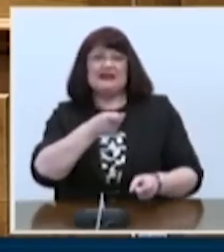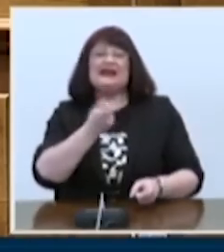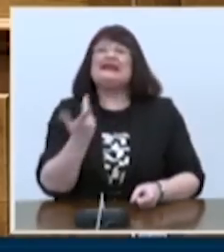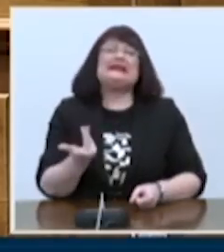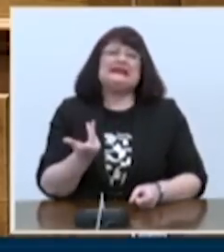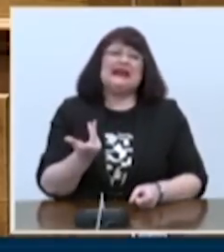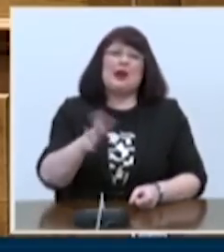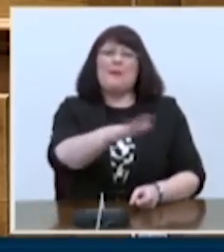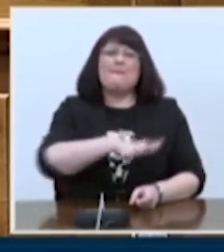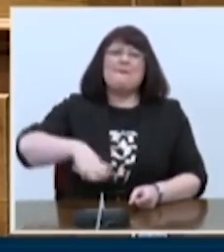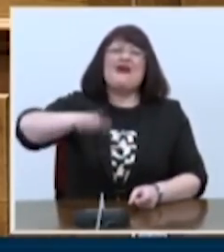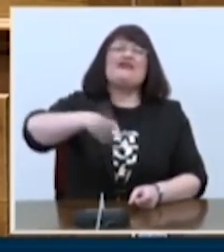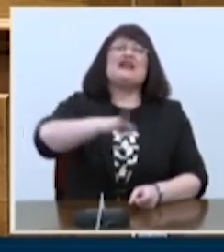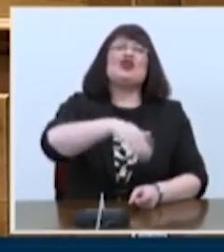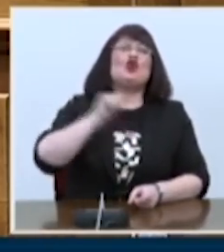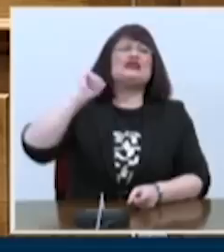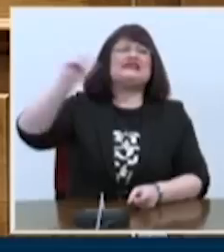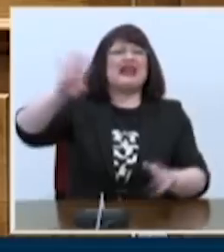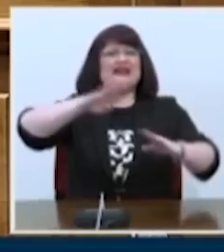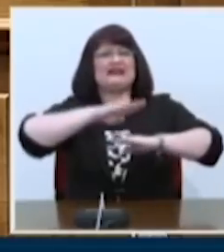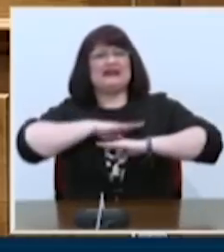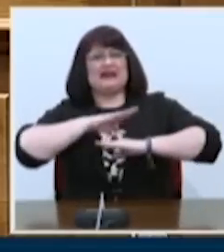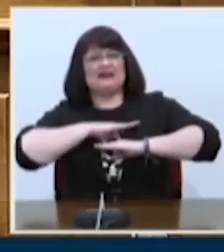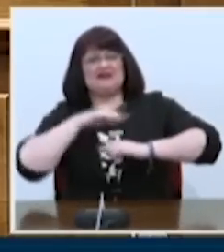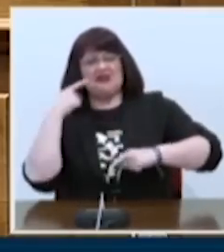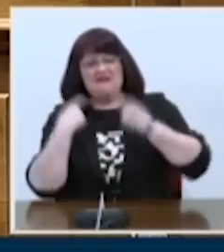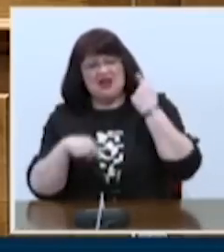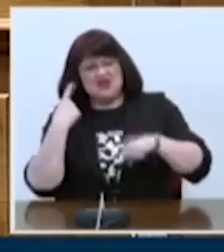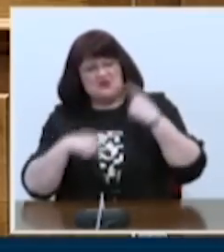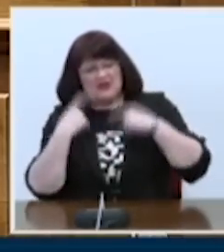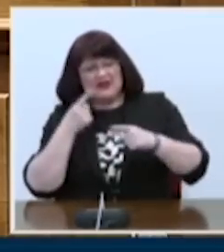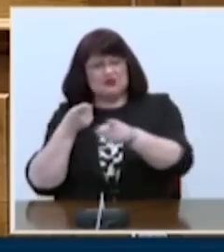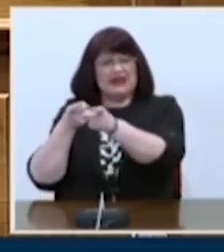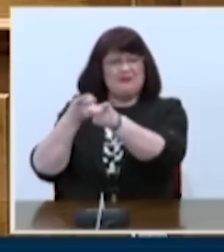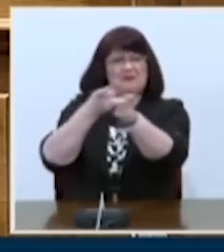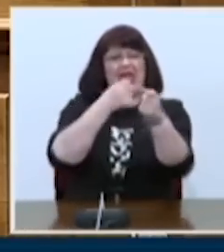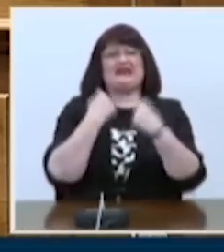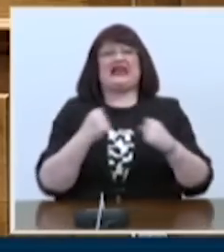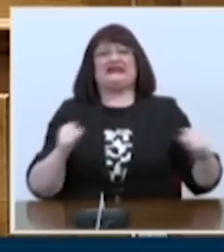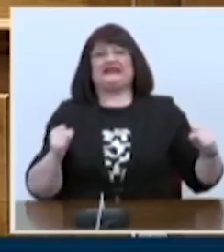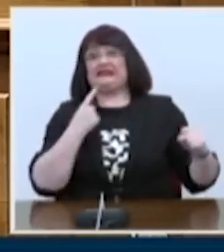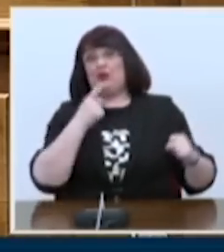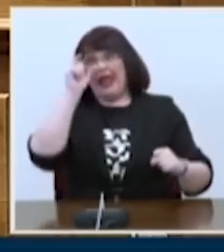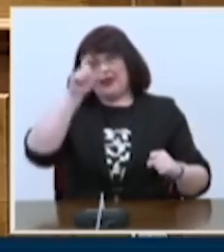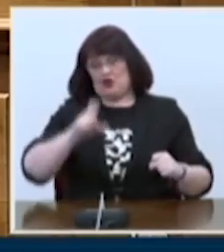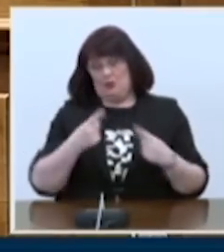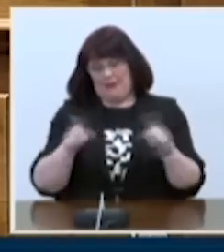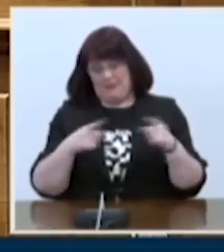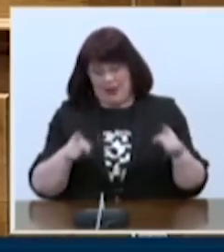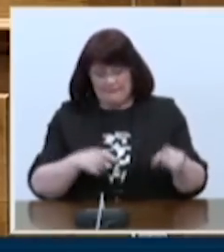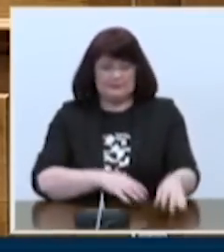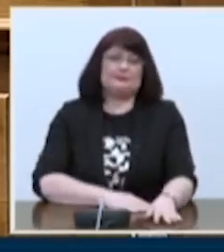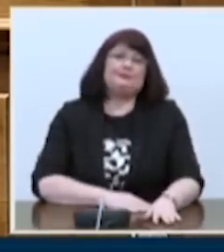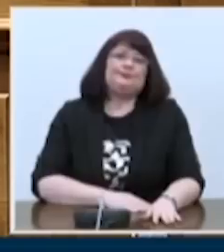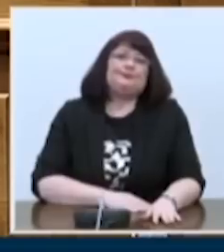ξένοι φανάρι. Εμείς απευθυνόμαστε στον ελληνικό λαό που κρατάει ακόμα ζωντανή τη μνήμη, που νιώθει